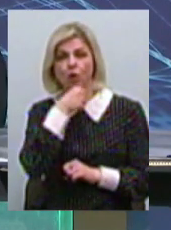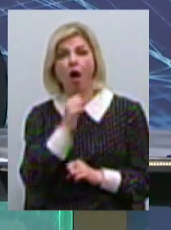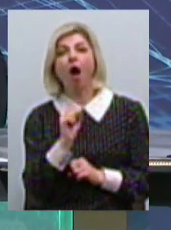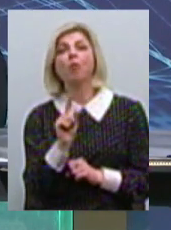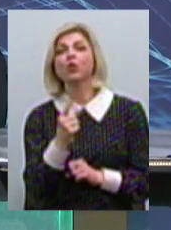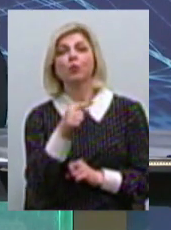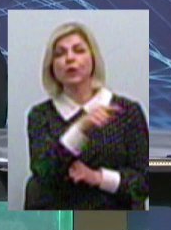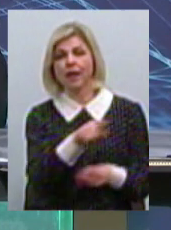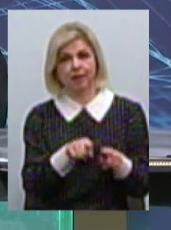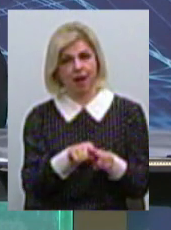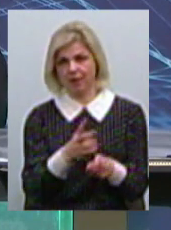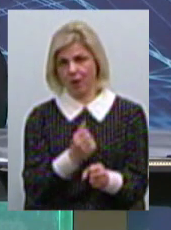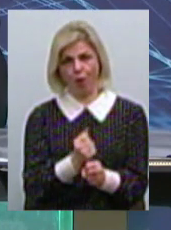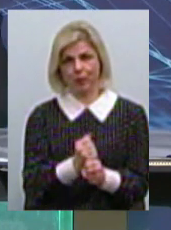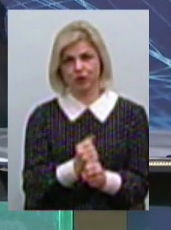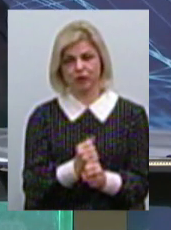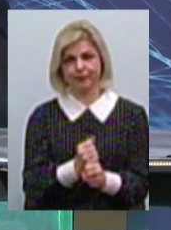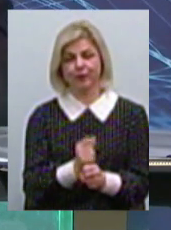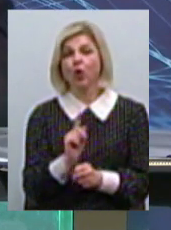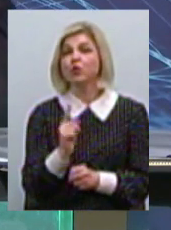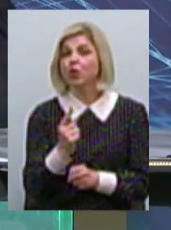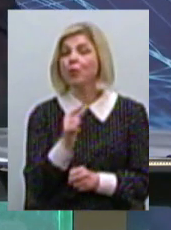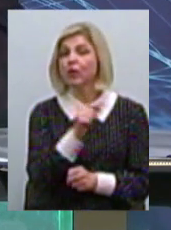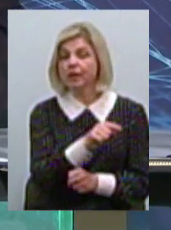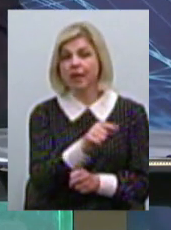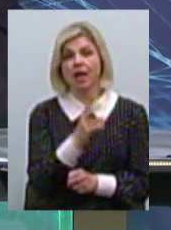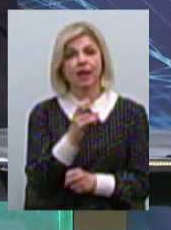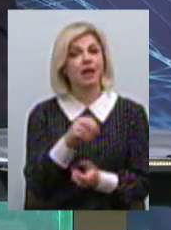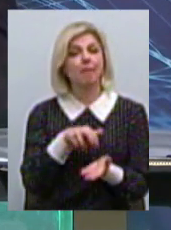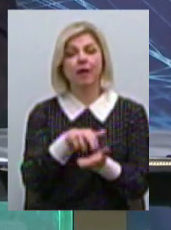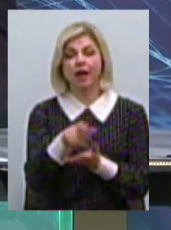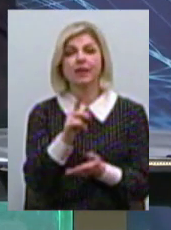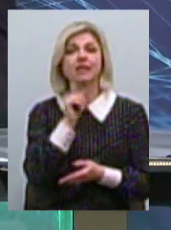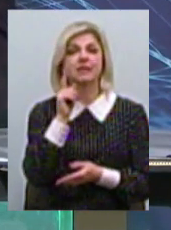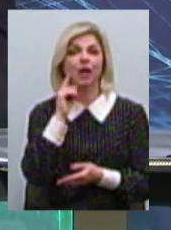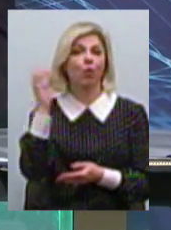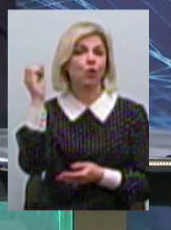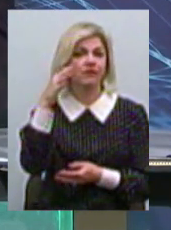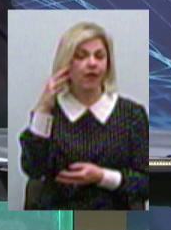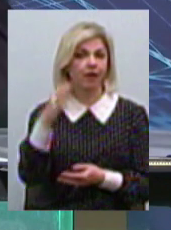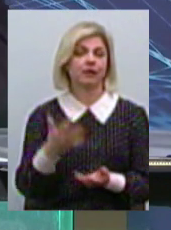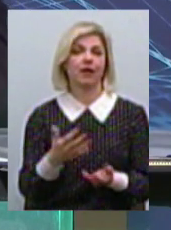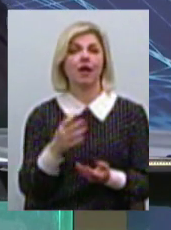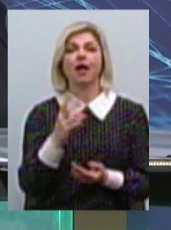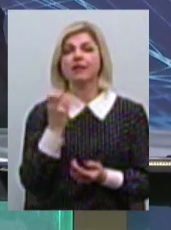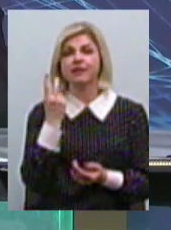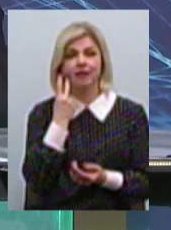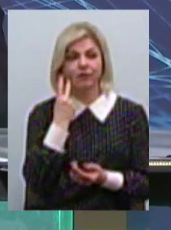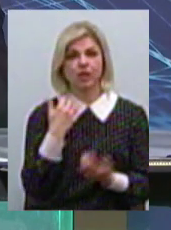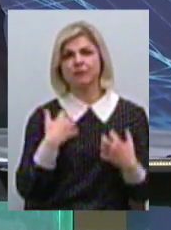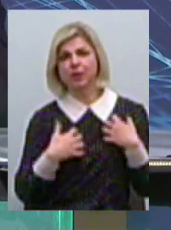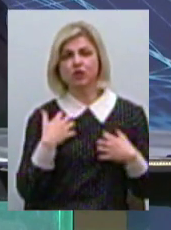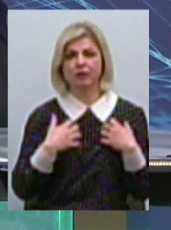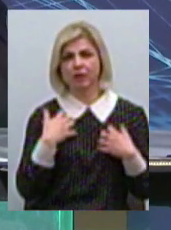так не робиш? Чому ти не переходиш на зелений сигнал світлофору? Ми завжди спішимо,